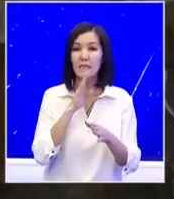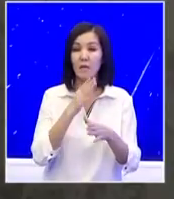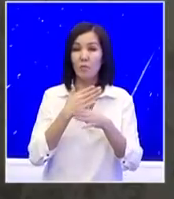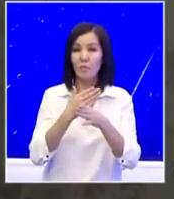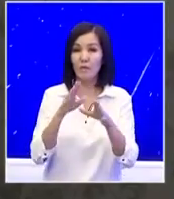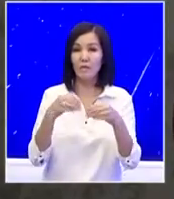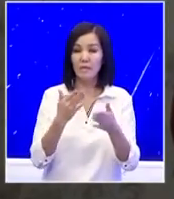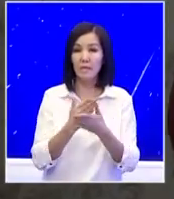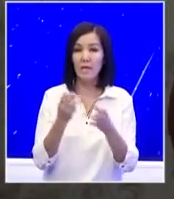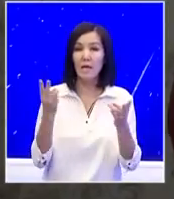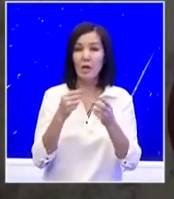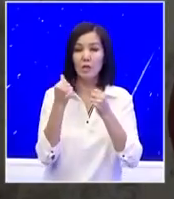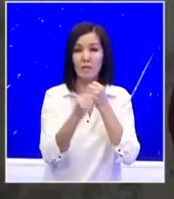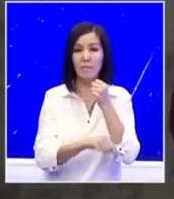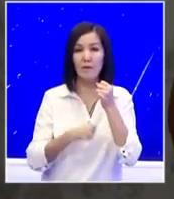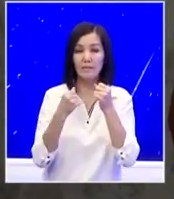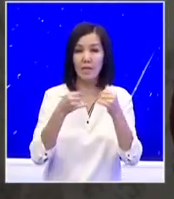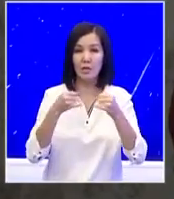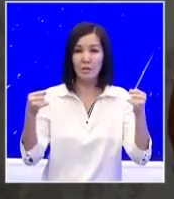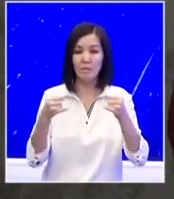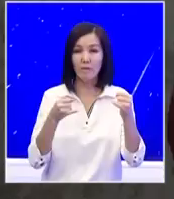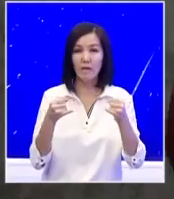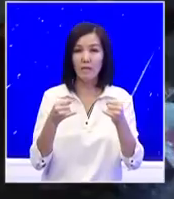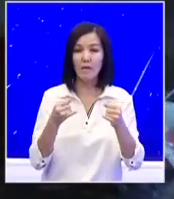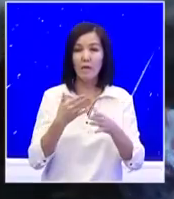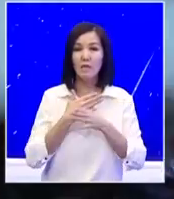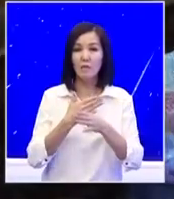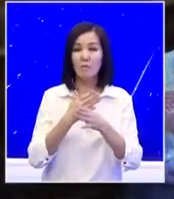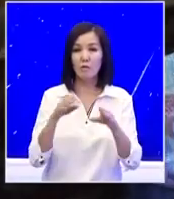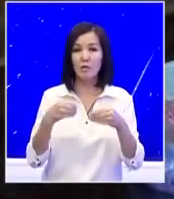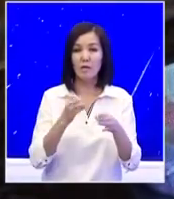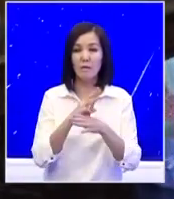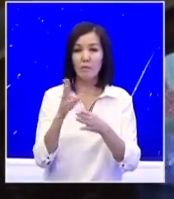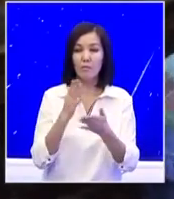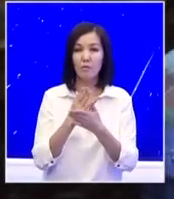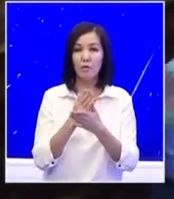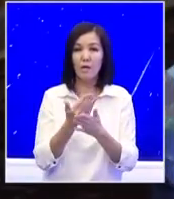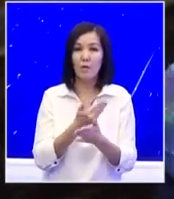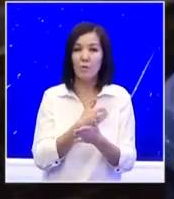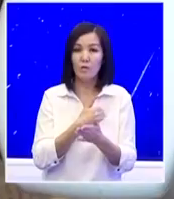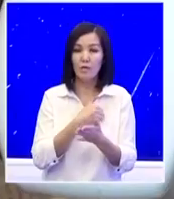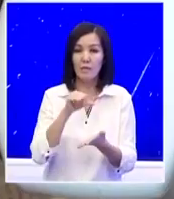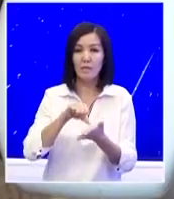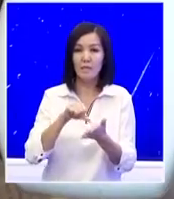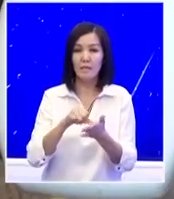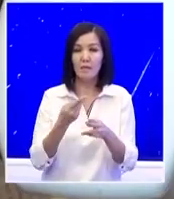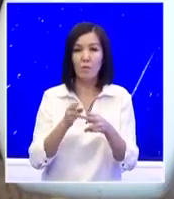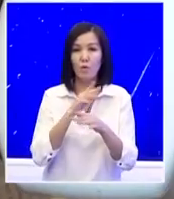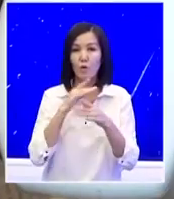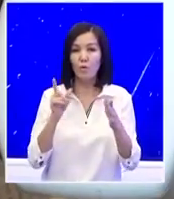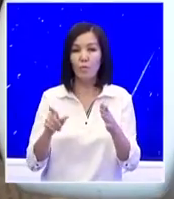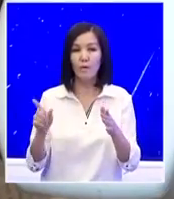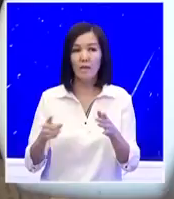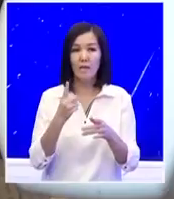кетеді. Ал керекті мата жіп, резинке атаулы мен демеушілер қамтып отыр. Ортақ іске атсалысқысы келетіндер көп. 2 аптадай